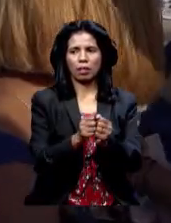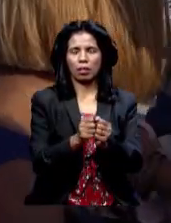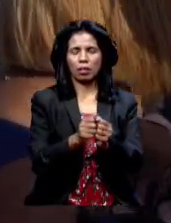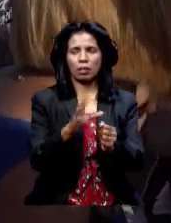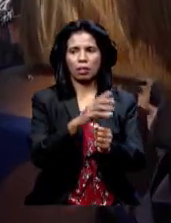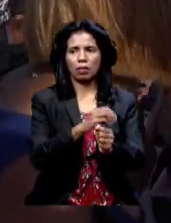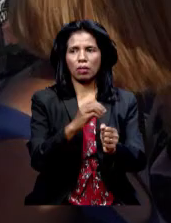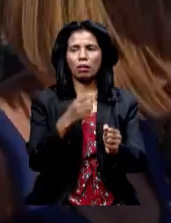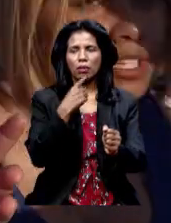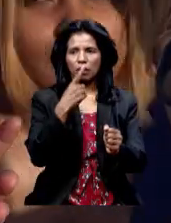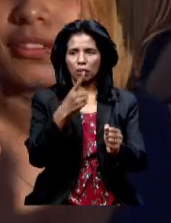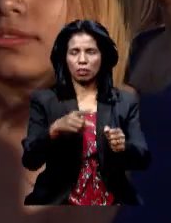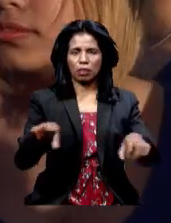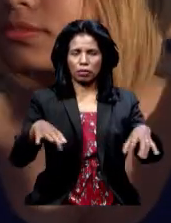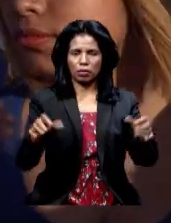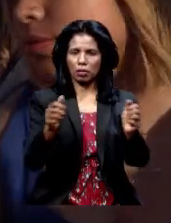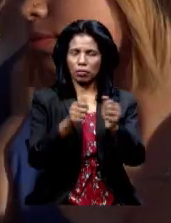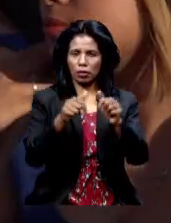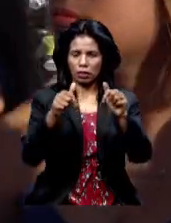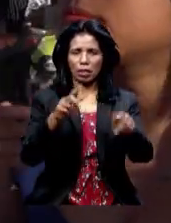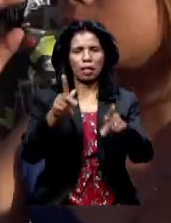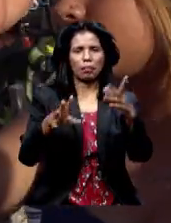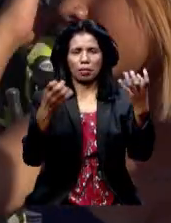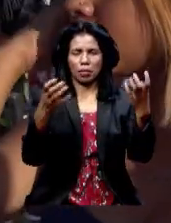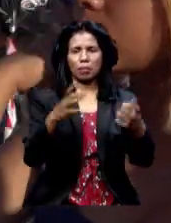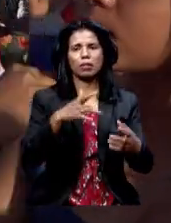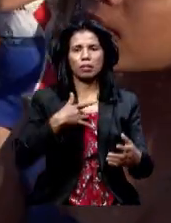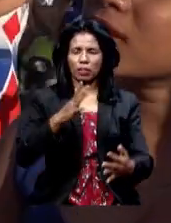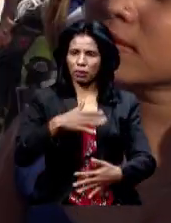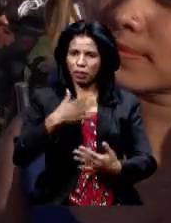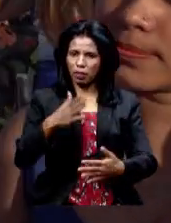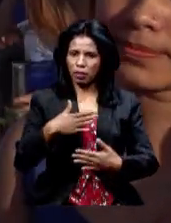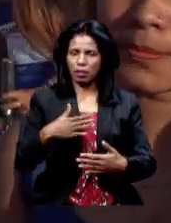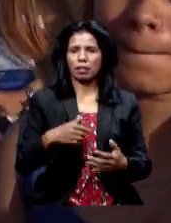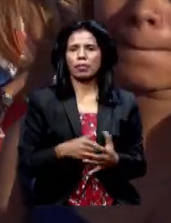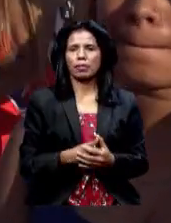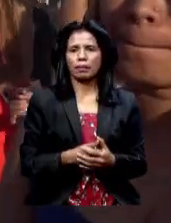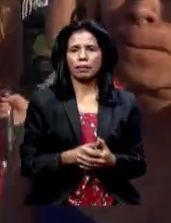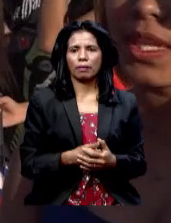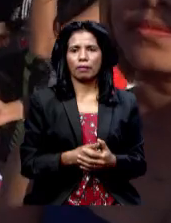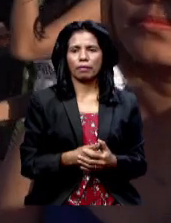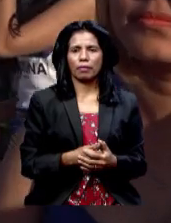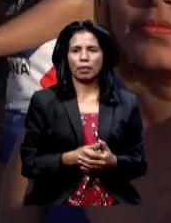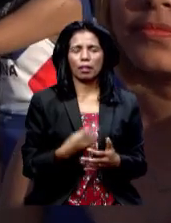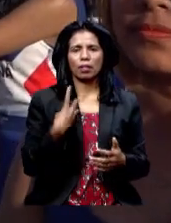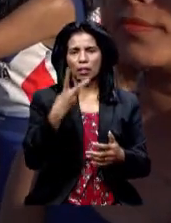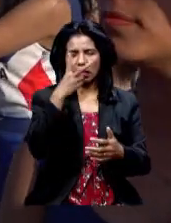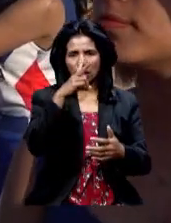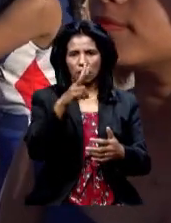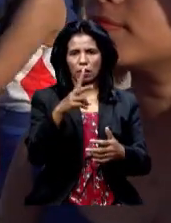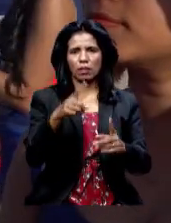ini dan semua peserta juga sangat semangat, kita melihat bahwa hari